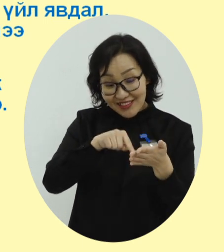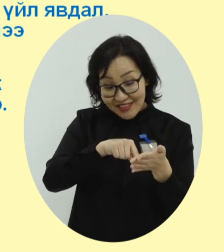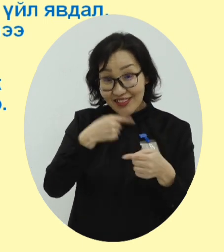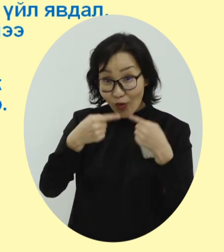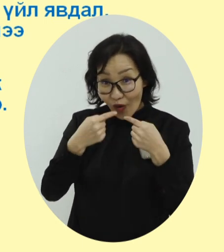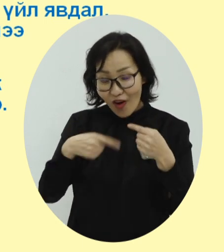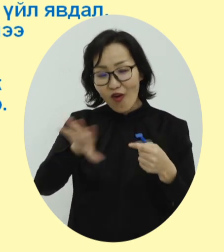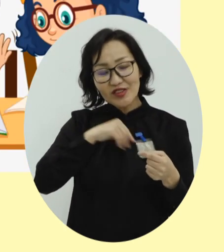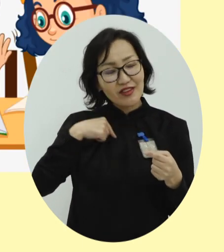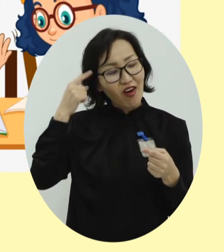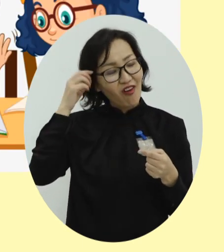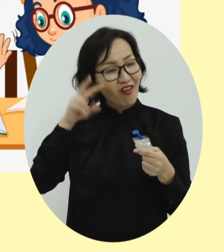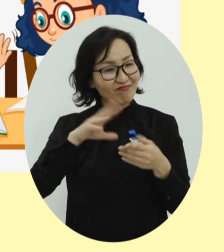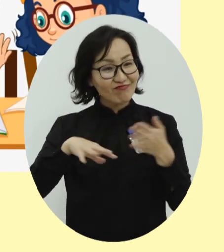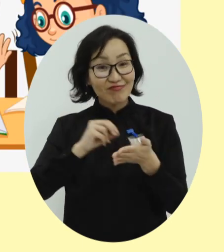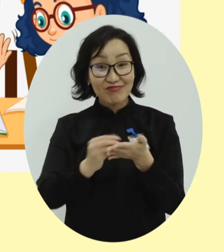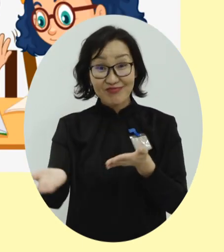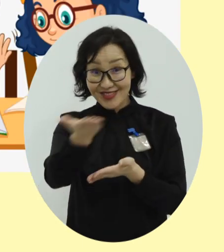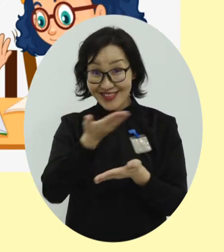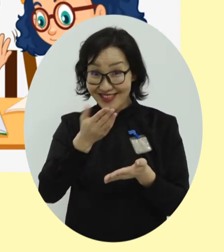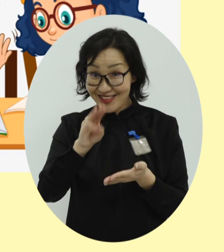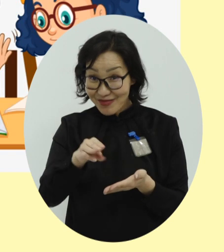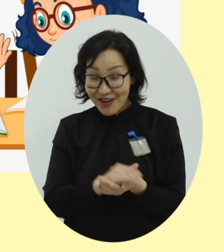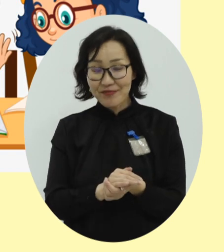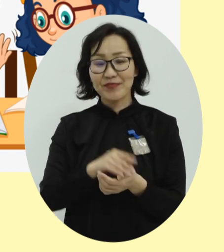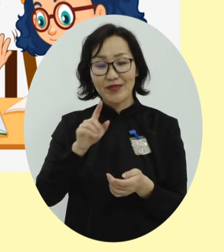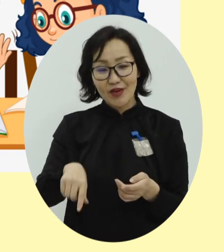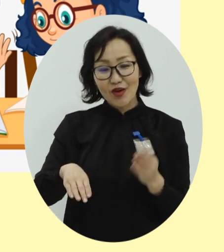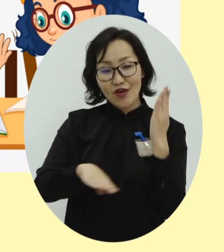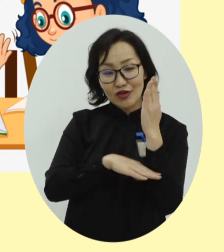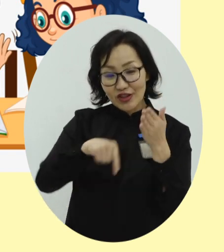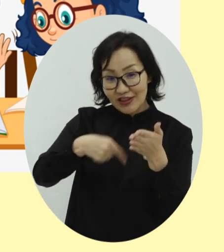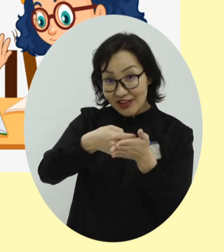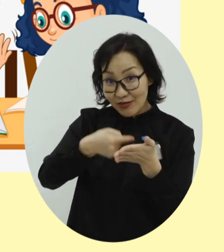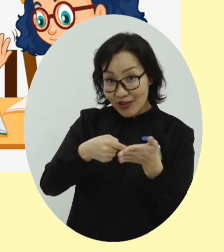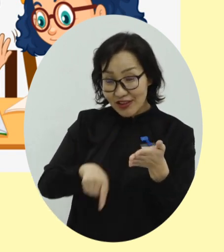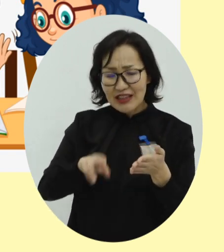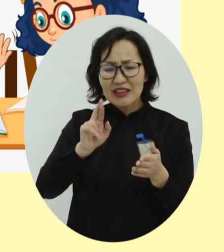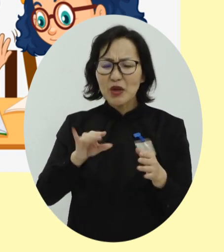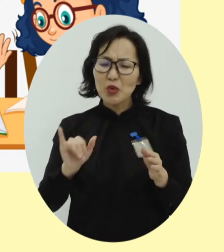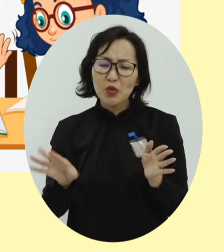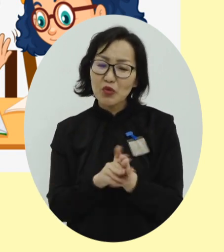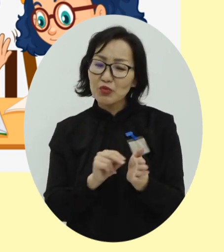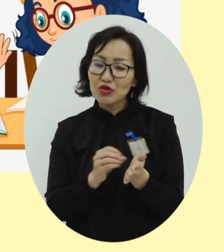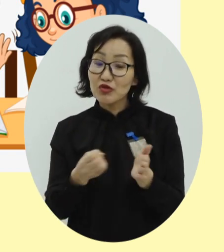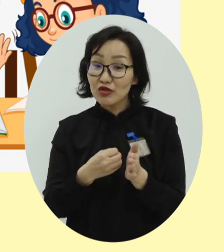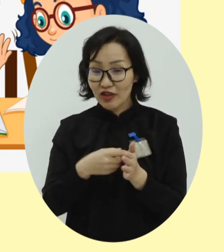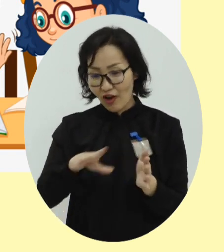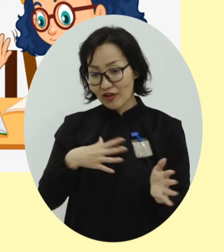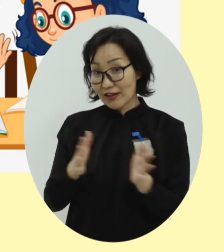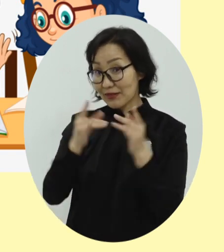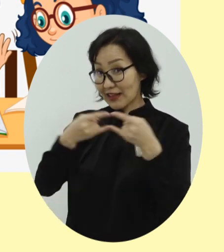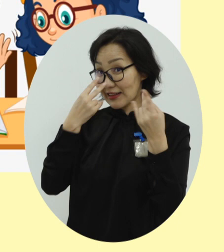таамаглалаа биччээ. За, тэгвэл одоо бүгдээрээ өдрийн тэмдэглэлд яг юу бичдэг болохыг